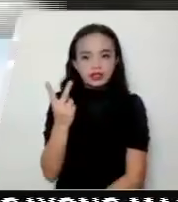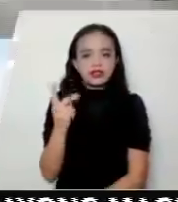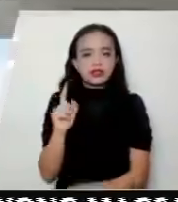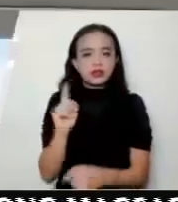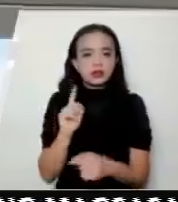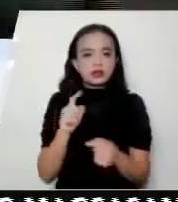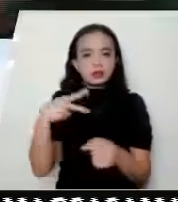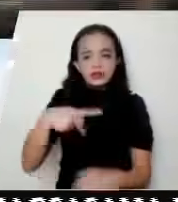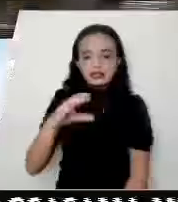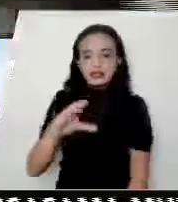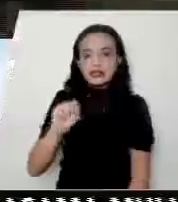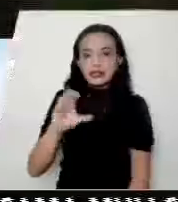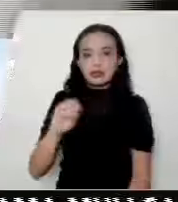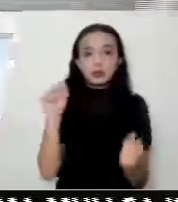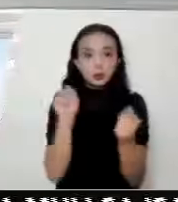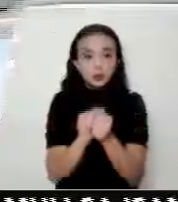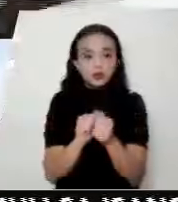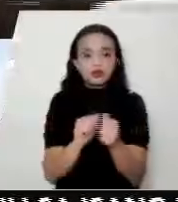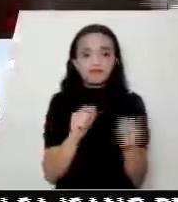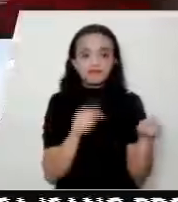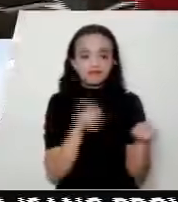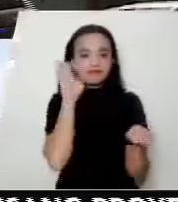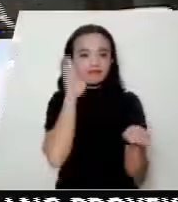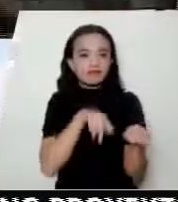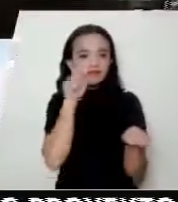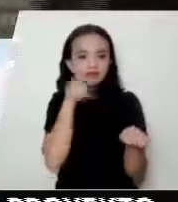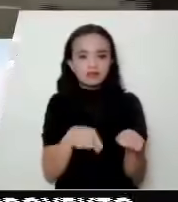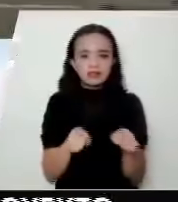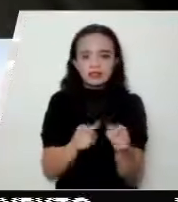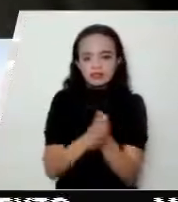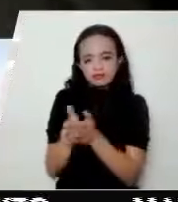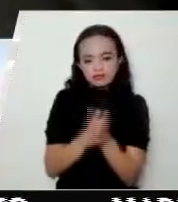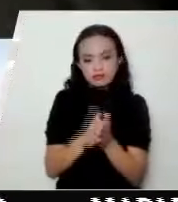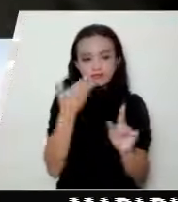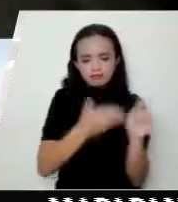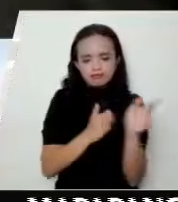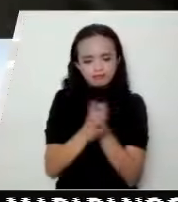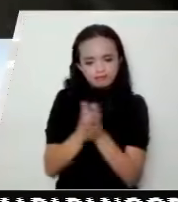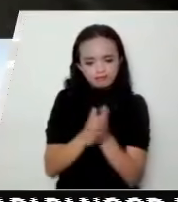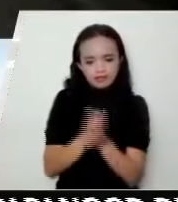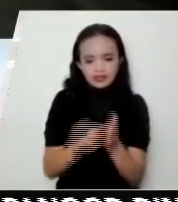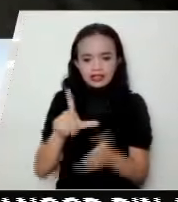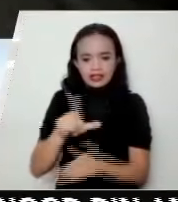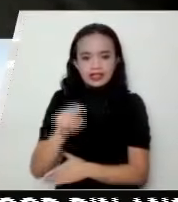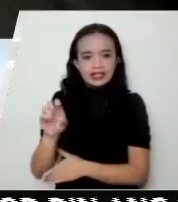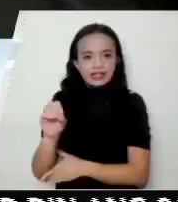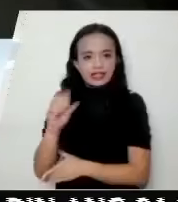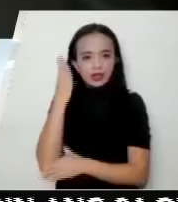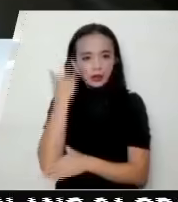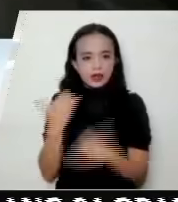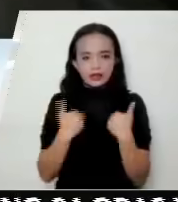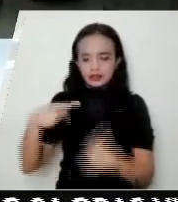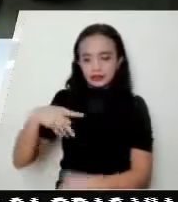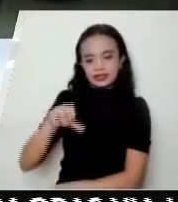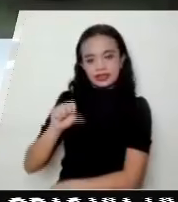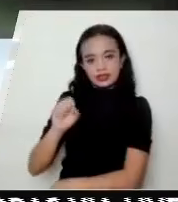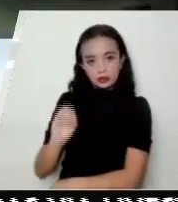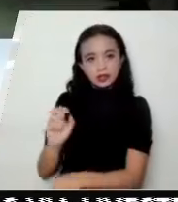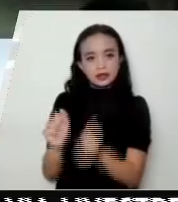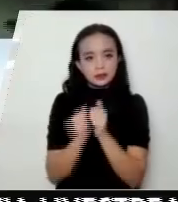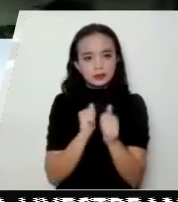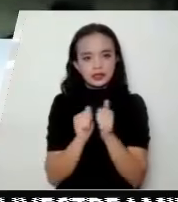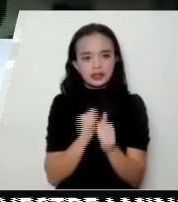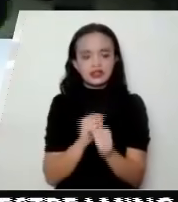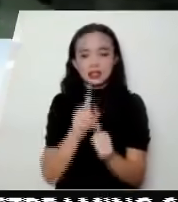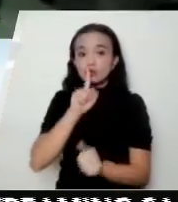PCSO kasama ang kanyang kapatid. Nahikayat daw ang nanalo tumaya dahil sa handog pakabog ng PCSO kung saan garantisado